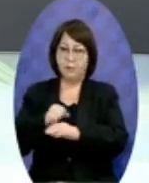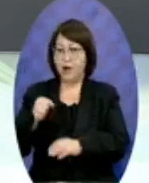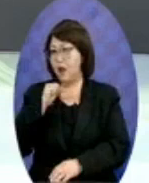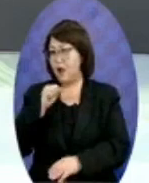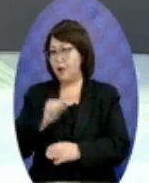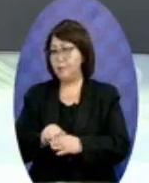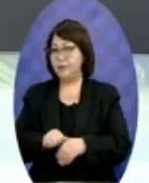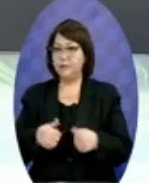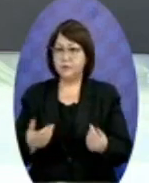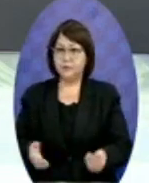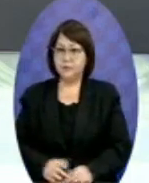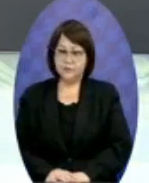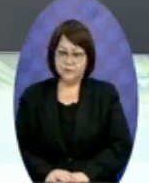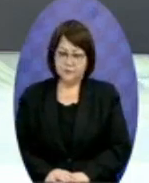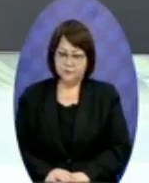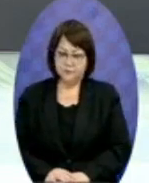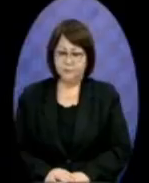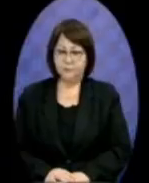ажиллахдаа сурвалжиллаа.